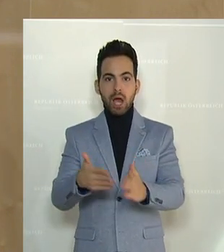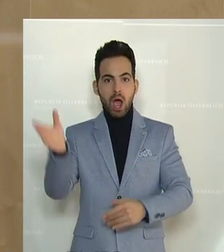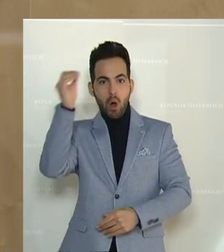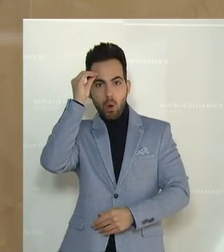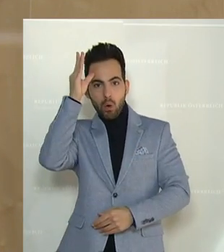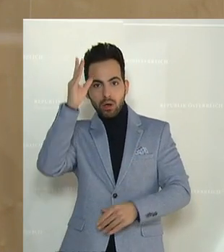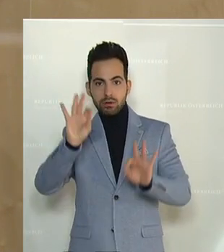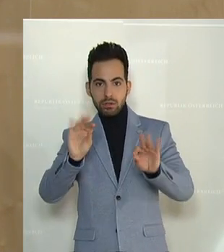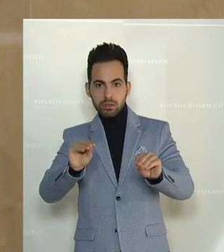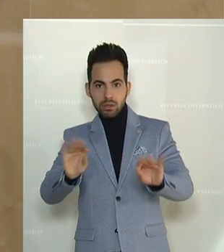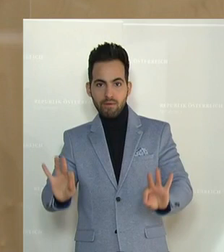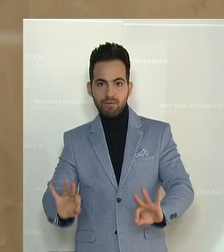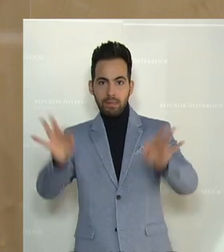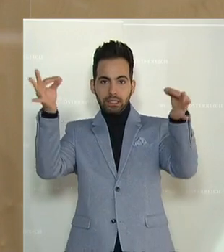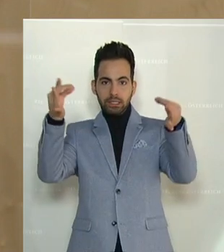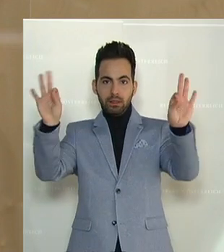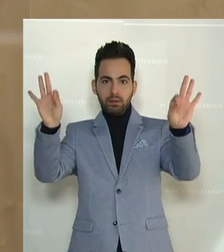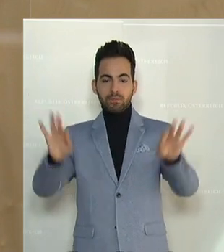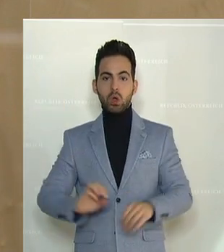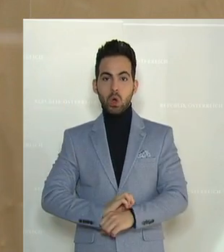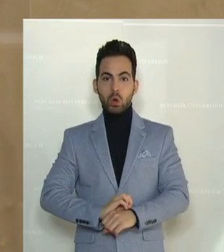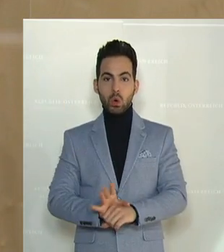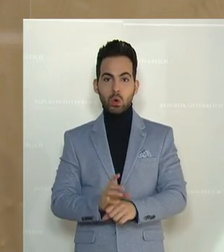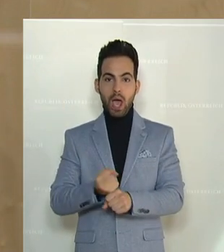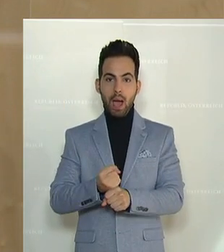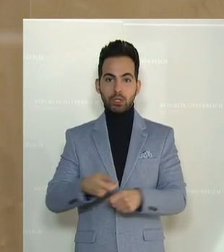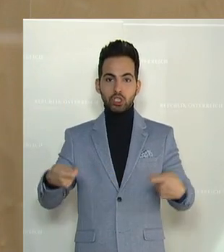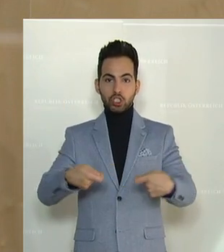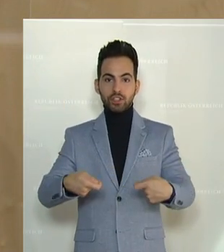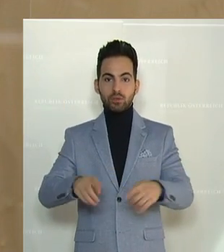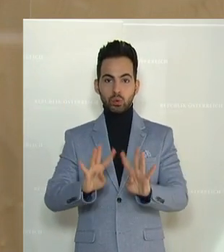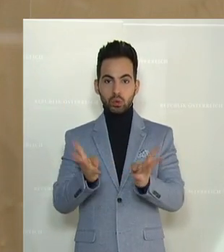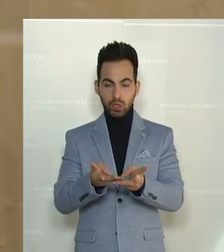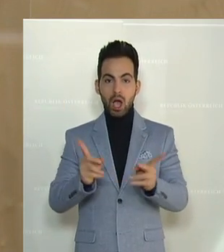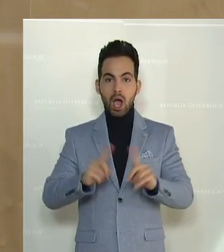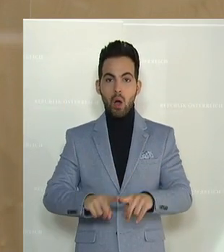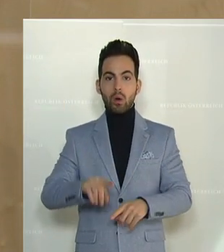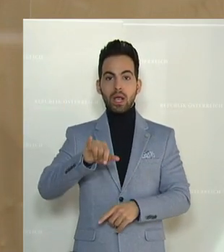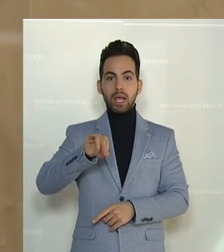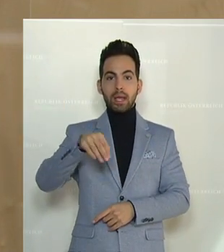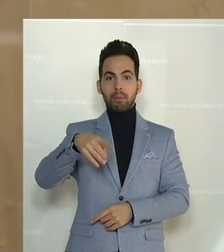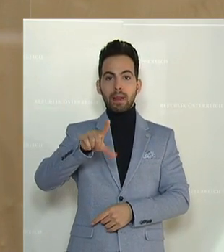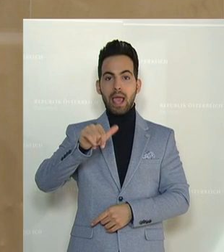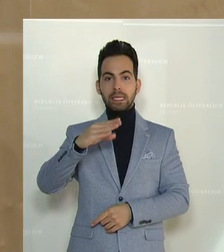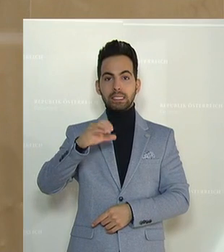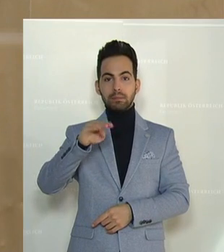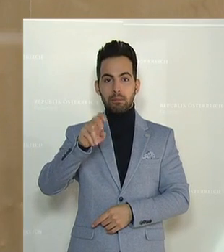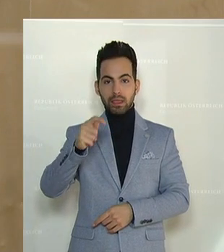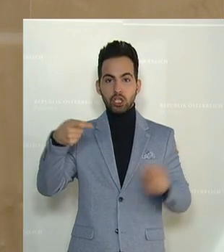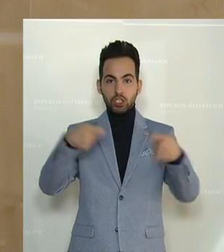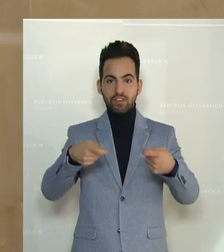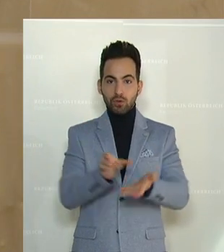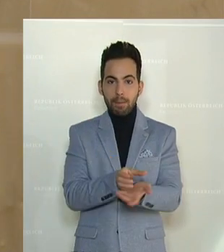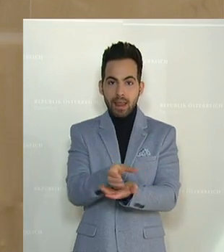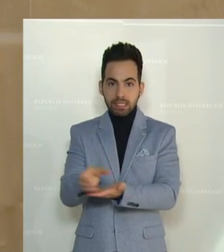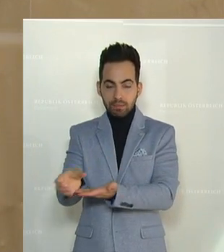nicht haben. Die Corona-Arbeitsstiftung wird da helfen, die Emplacement-Stiftungen werden helfen, die Joboffensive, der Herr Minister hat schon